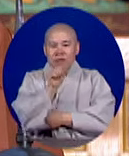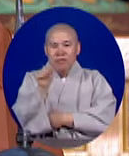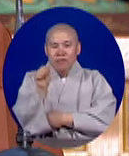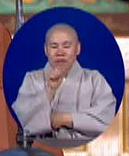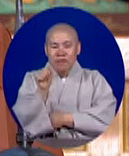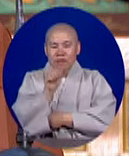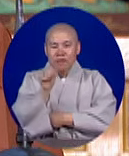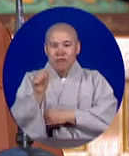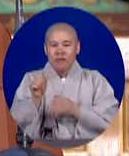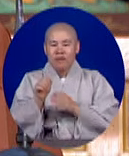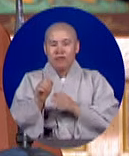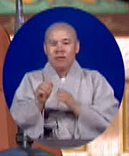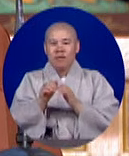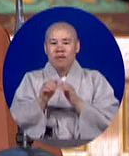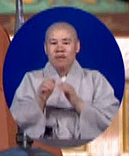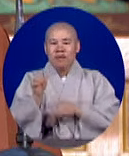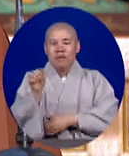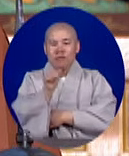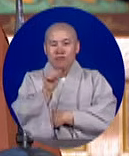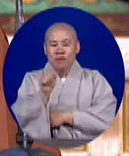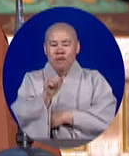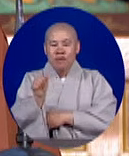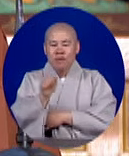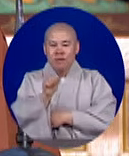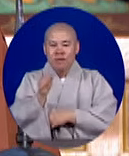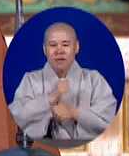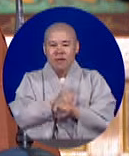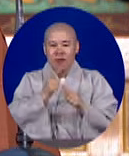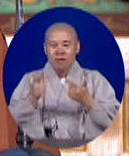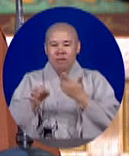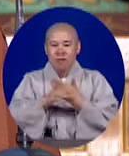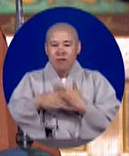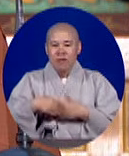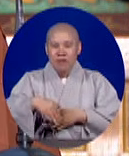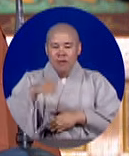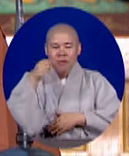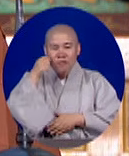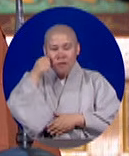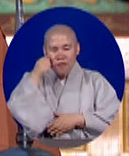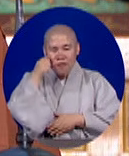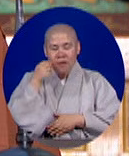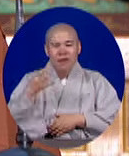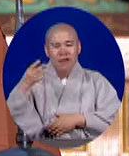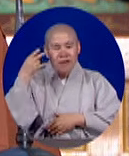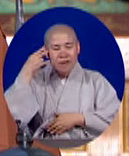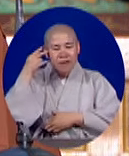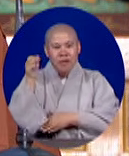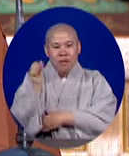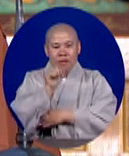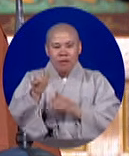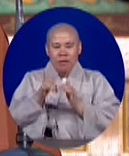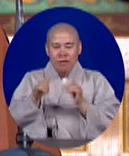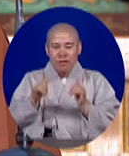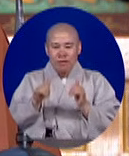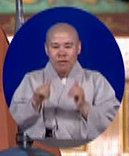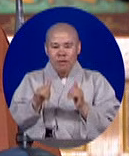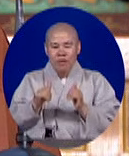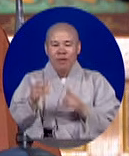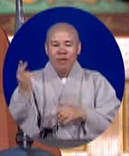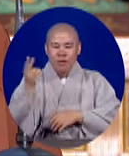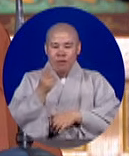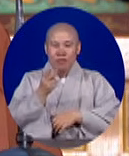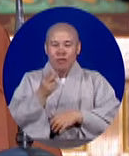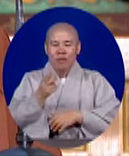운전수가 운전을 안 하면 못 가지. 그렇지요. 그럼 운전수 양반의 운전수는 누구요?